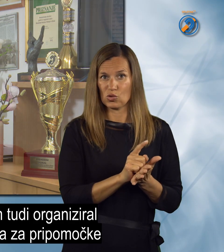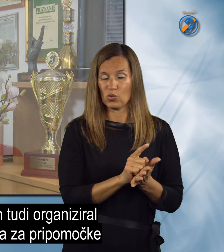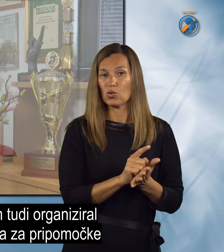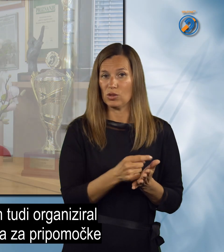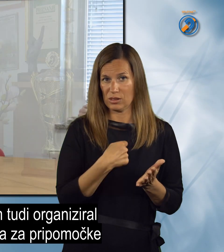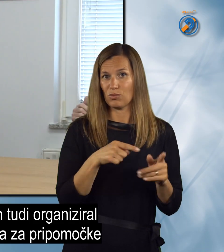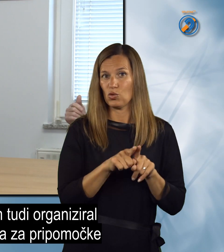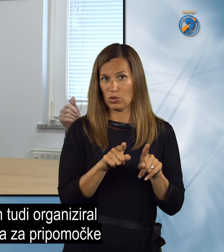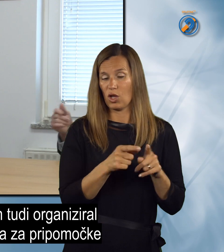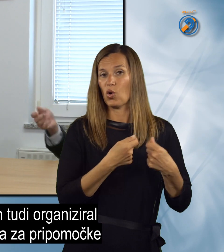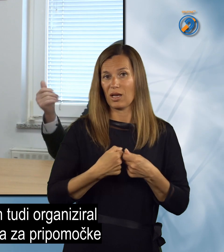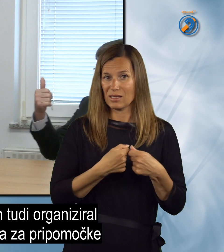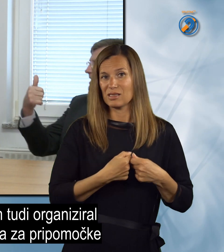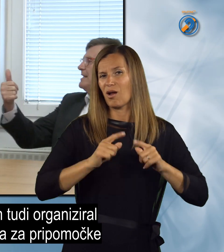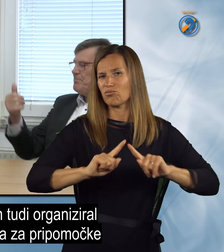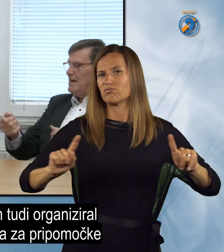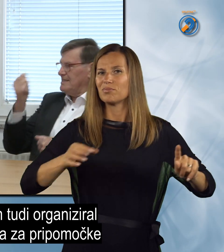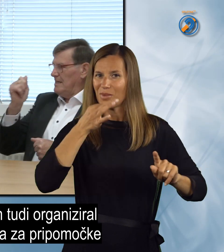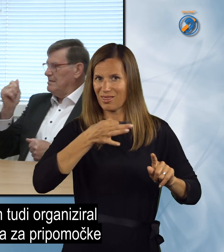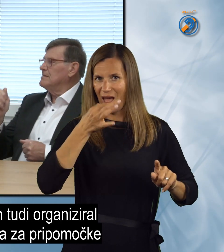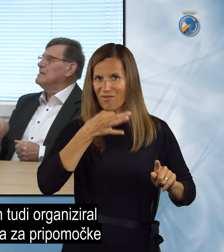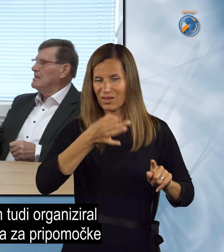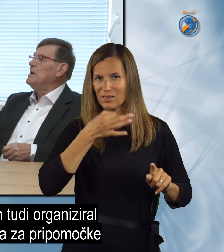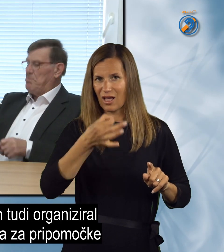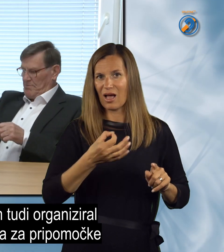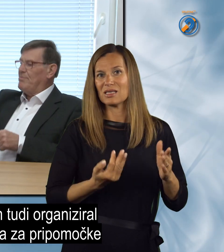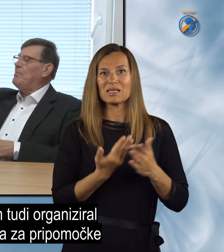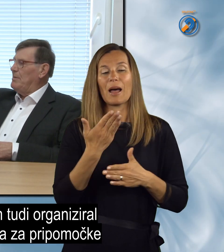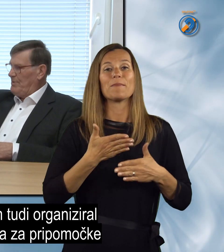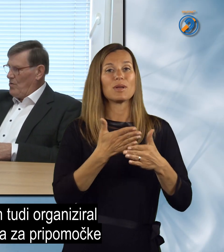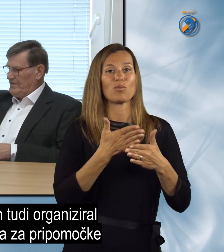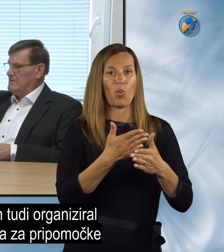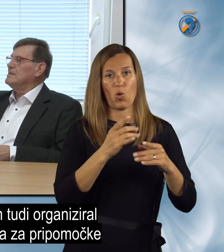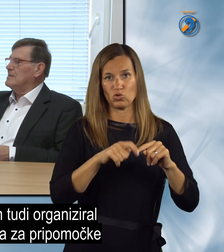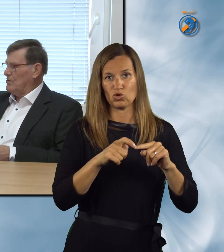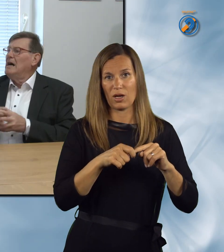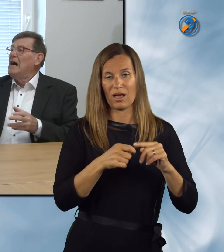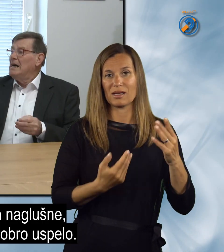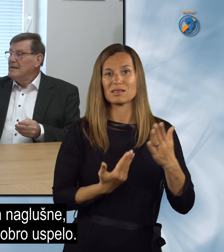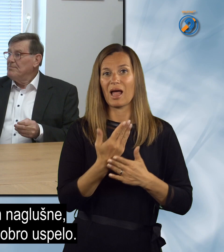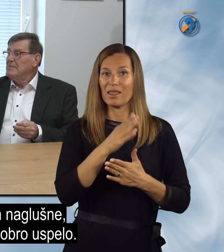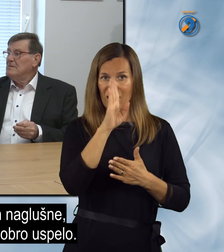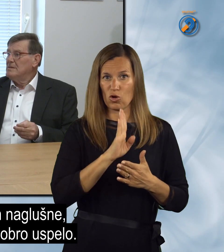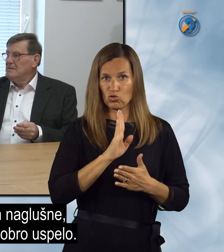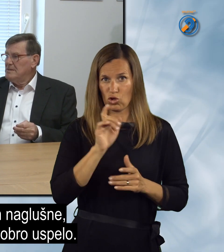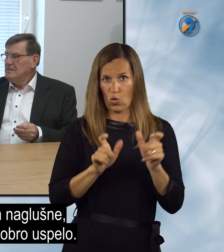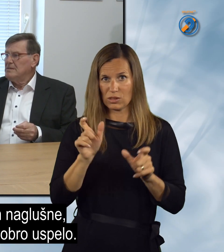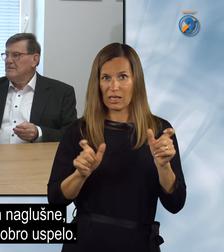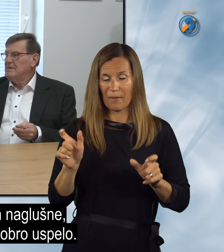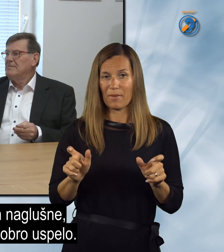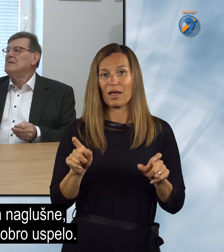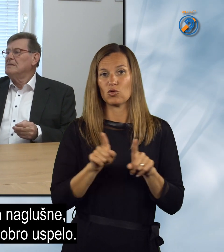tudi sem organiziral razna predavanja za pripomočke za